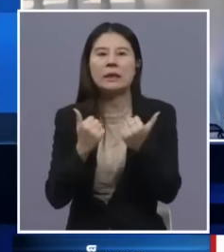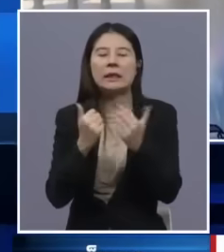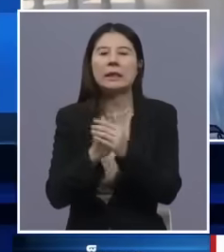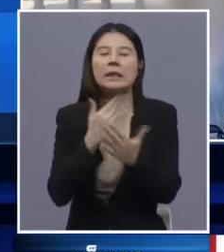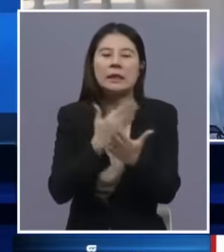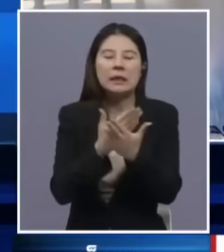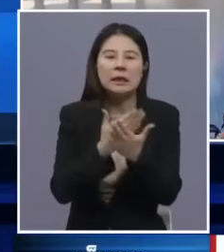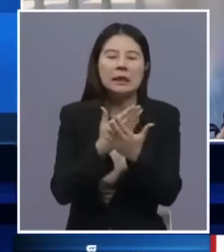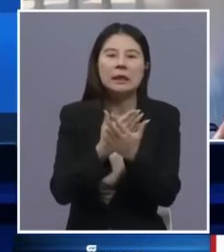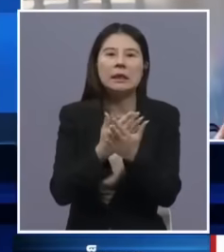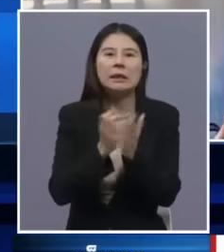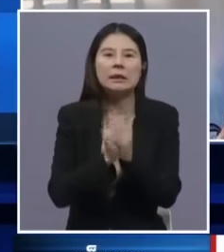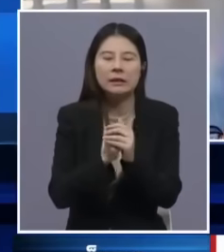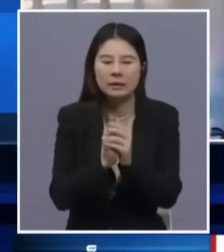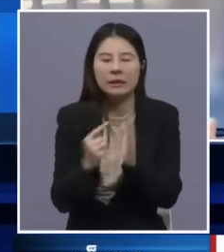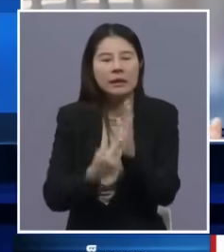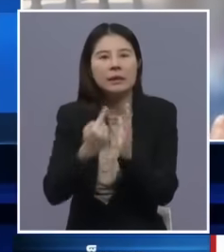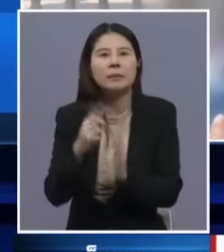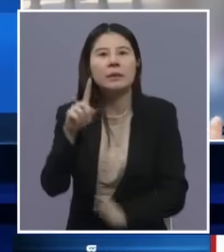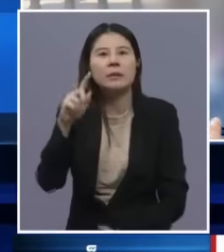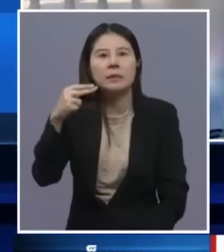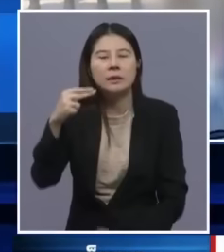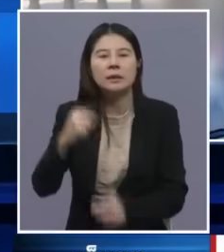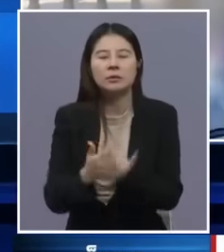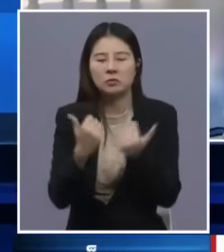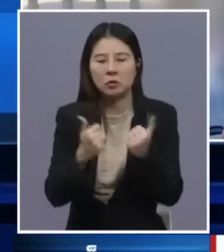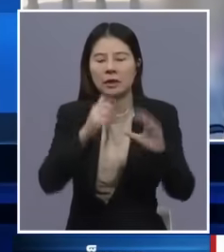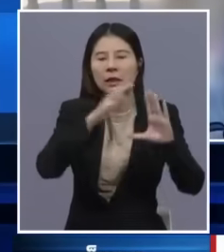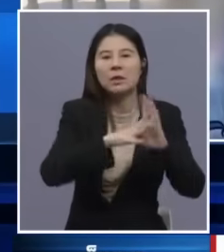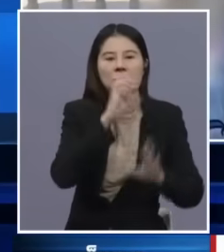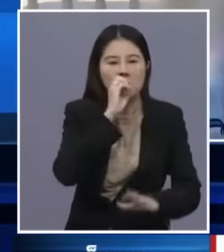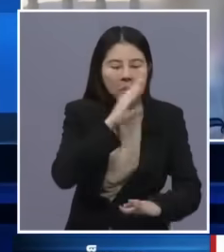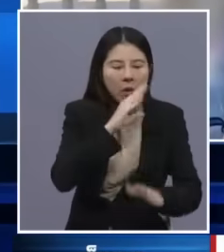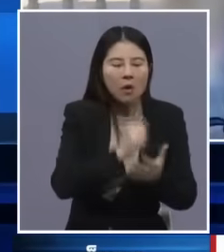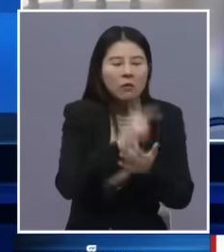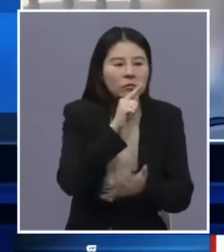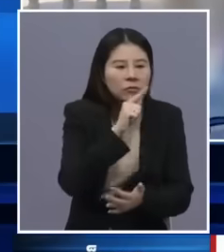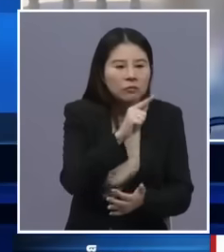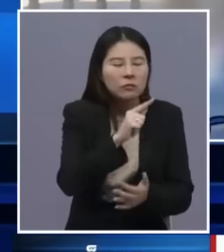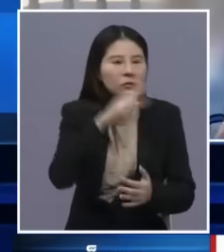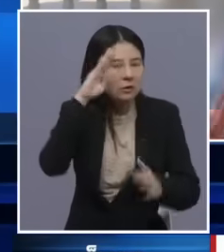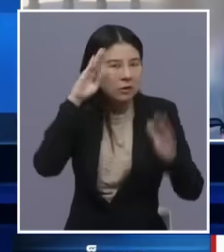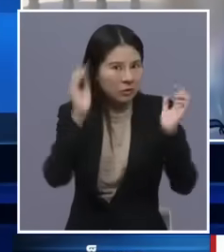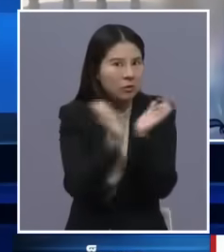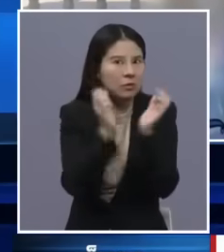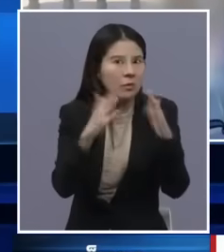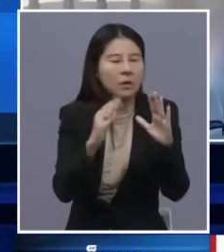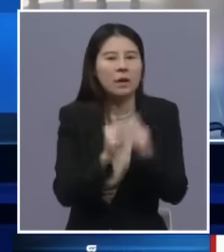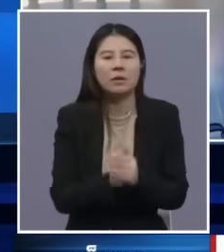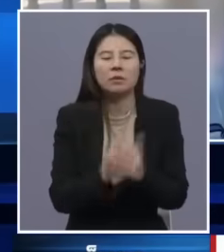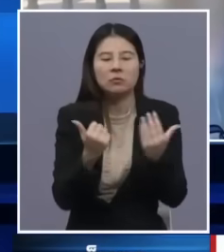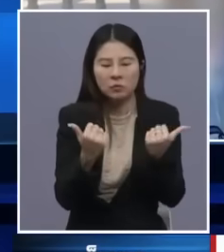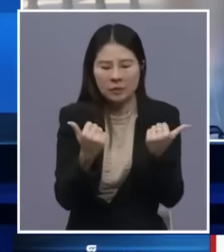แล้วก็ไปลงบันทึกประจำวันเอาไว้ที่สภ.สันคบุรีแล้วนะคะก็อยากจะฝากไปถึงผู้ก่อเหตุหรือว่าเจ้าหนี้นี่แหละบอกว่า